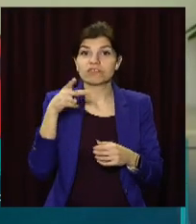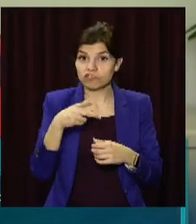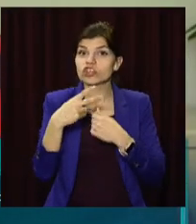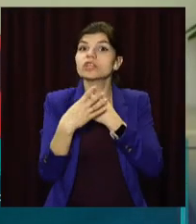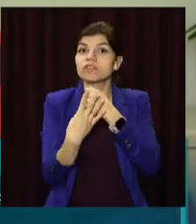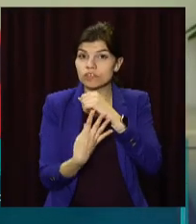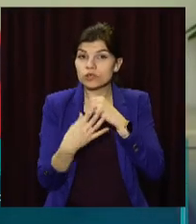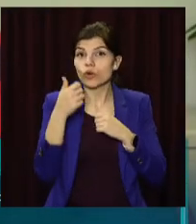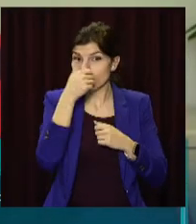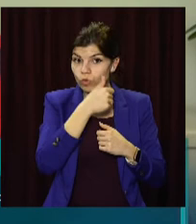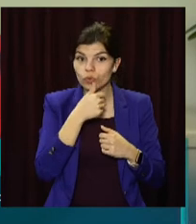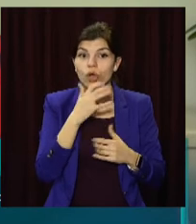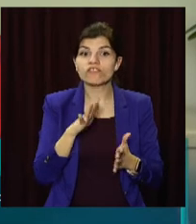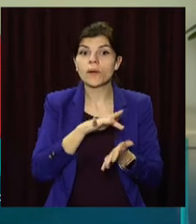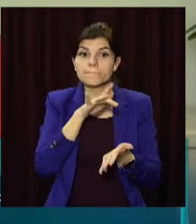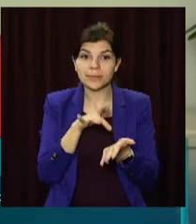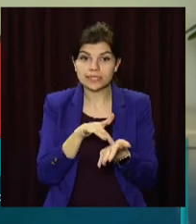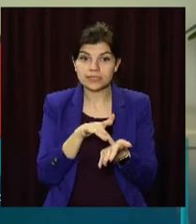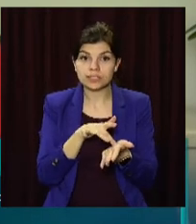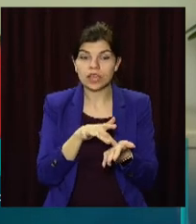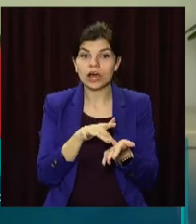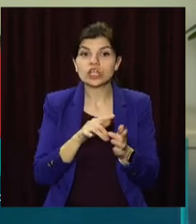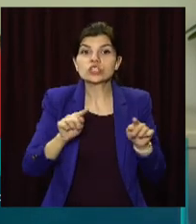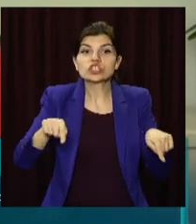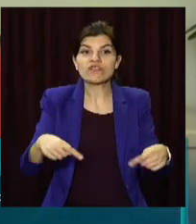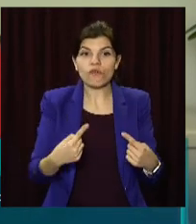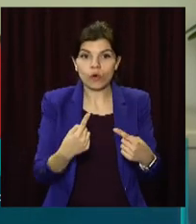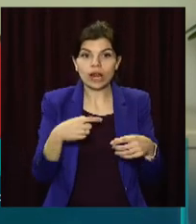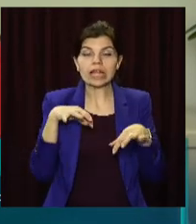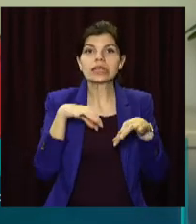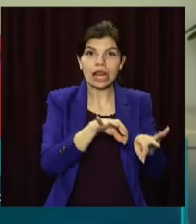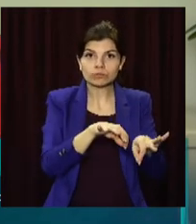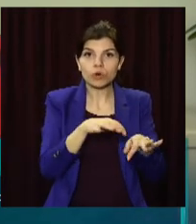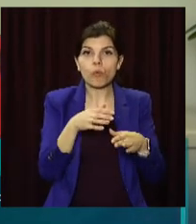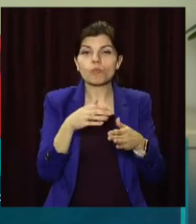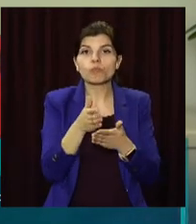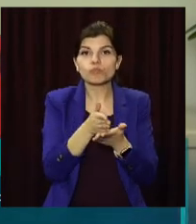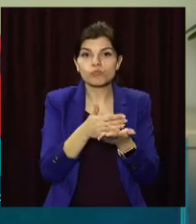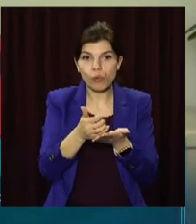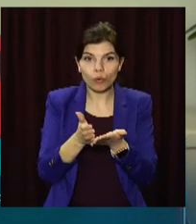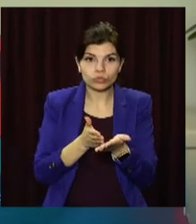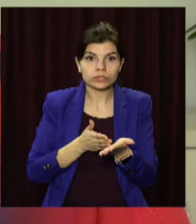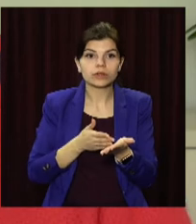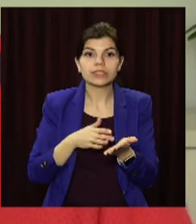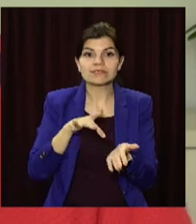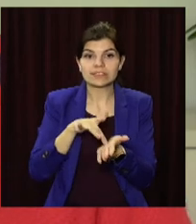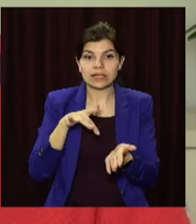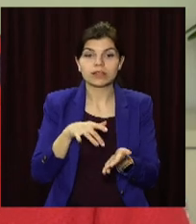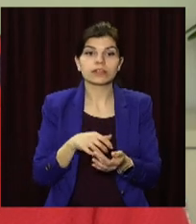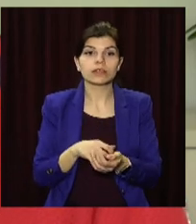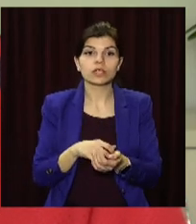2019 року в місті створена транспортна послуга в територіальній